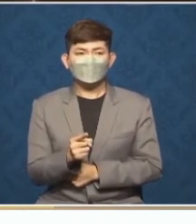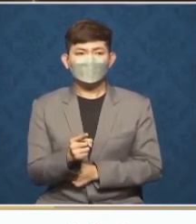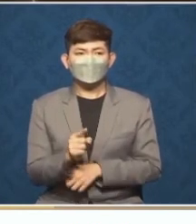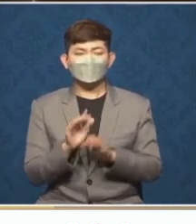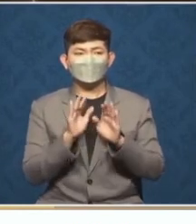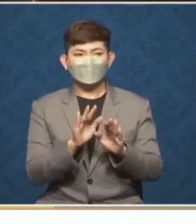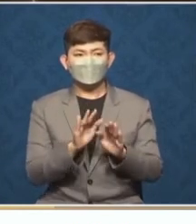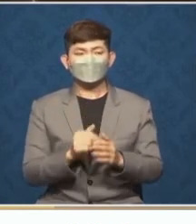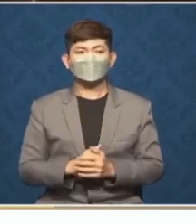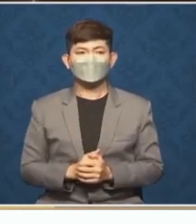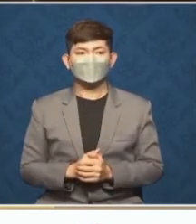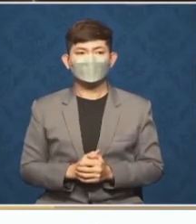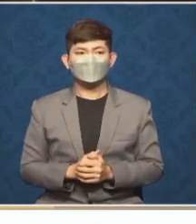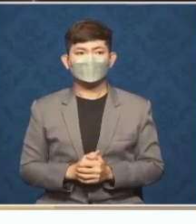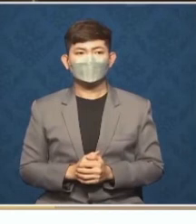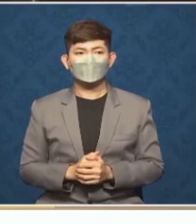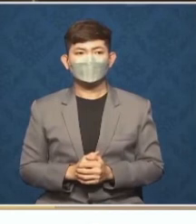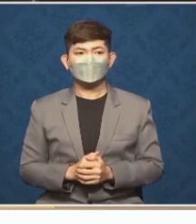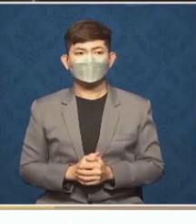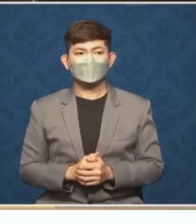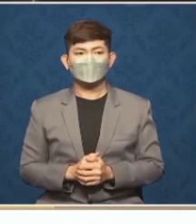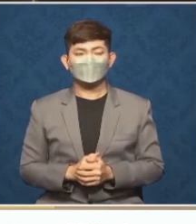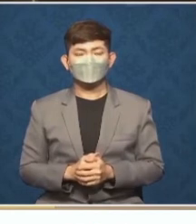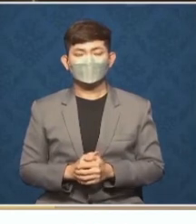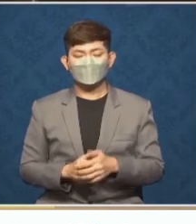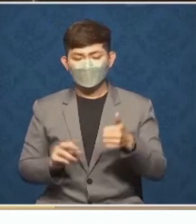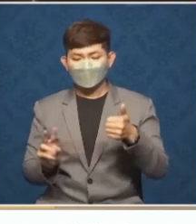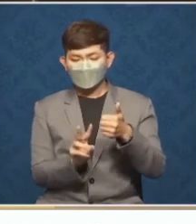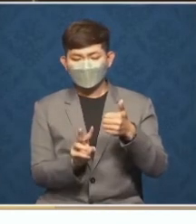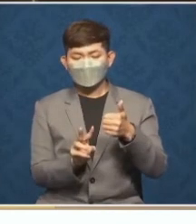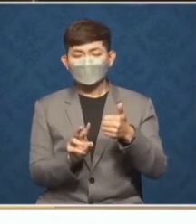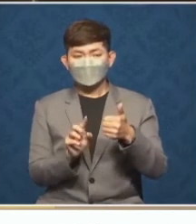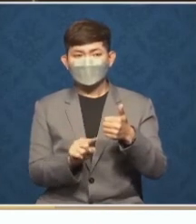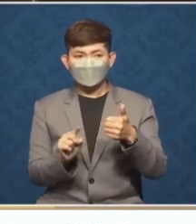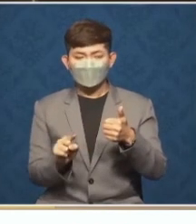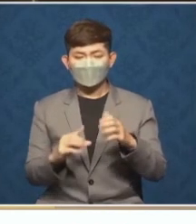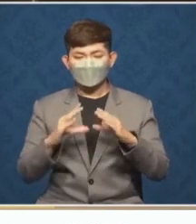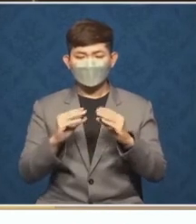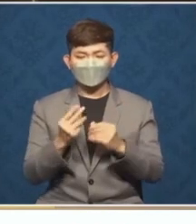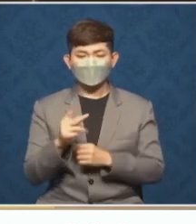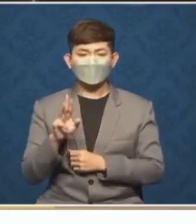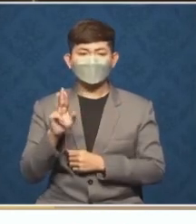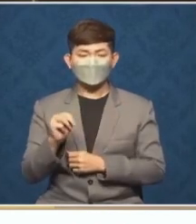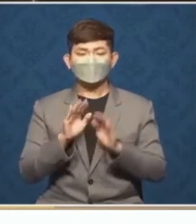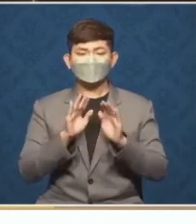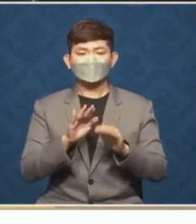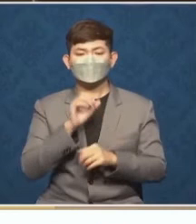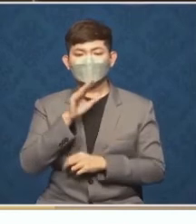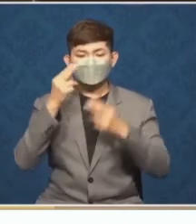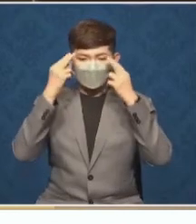ธิรัตน์ซึ่งเป็นรัฐมนตรีช่วยก็ตามนะครับลงไปในประชุมครม.ก็ฝากเรียนท่านนายกหน่อ